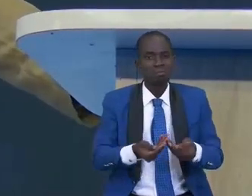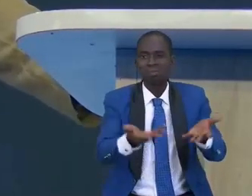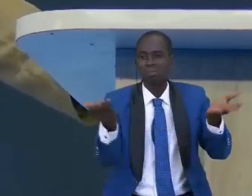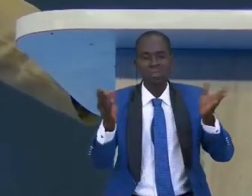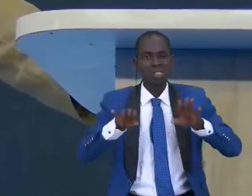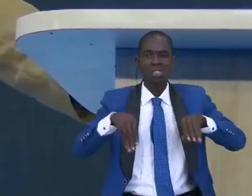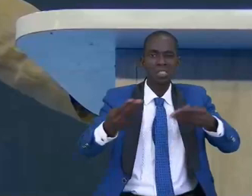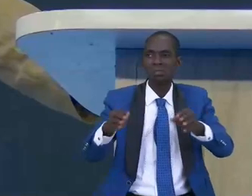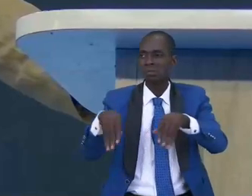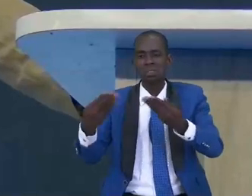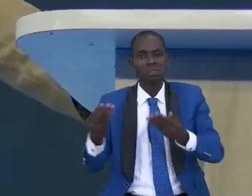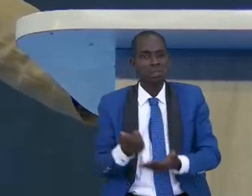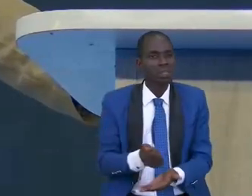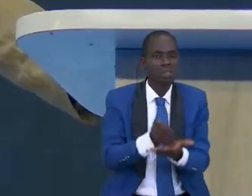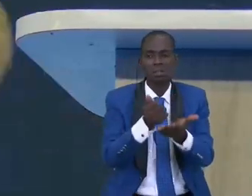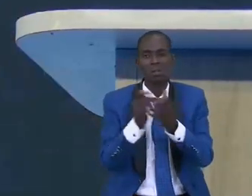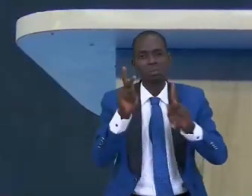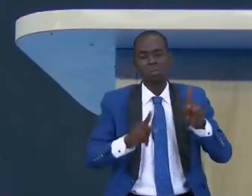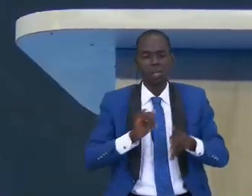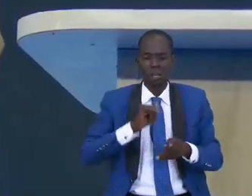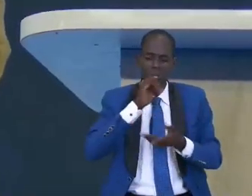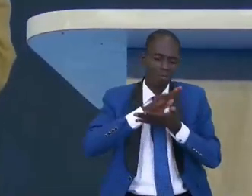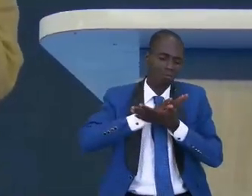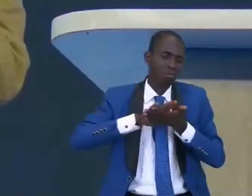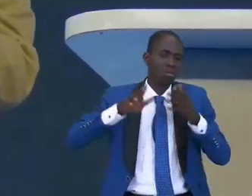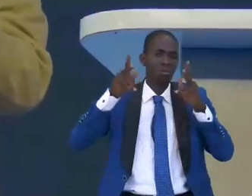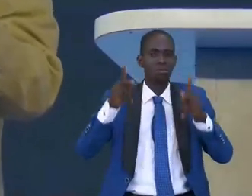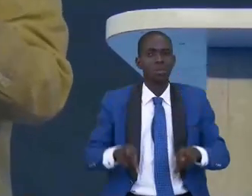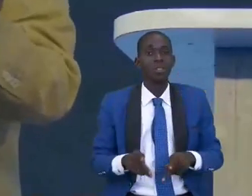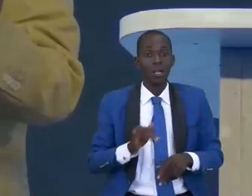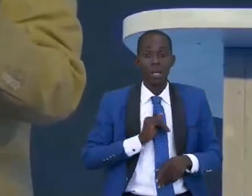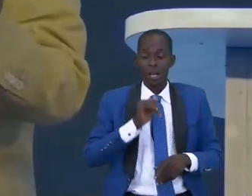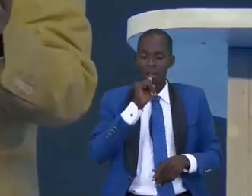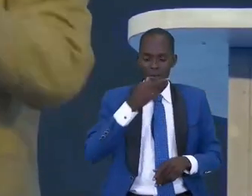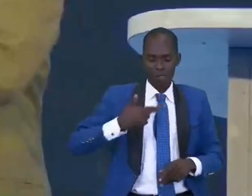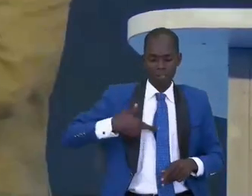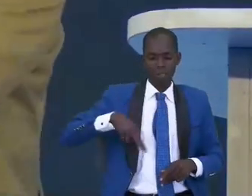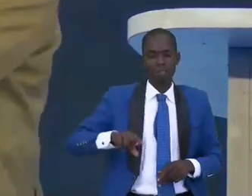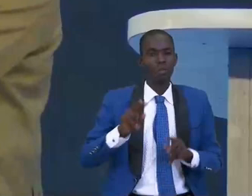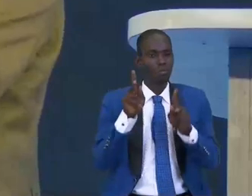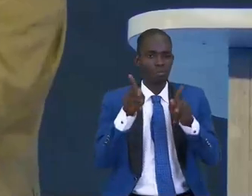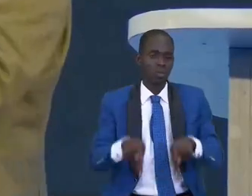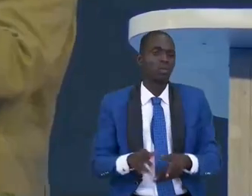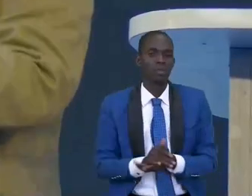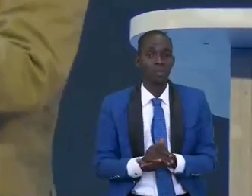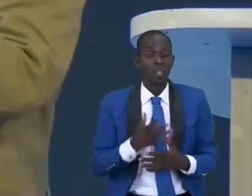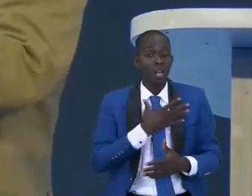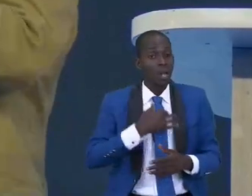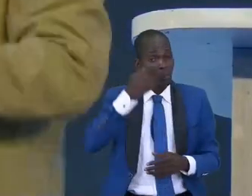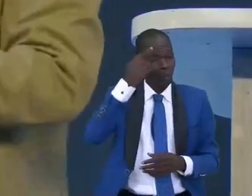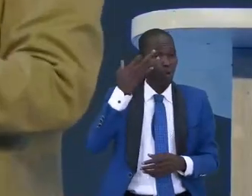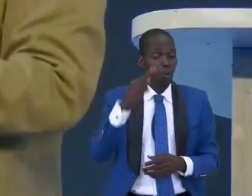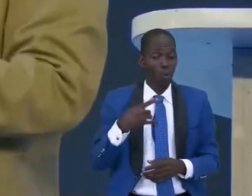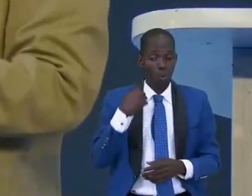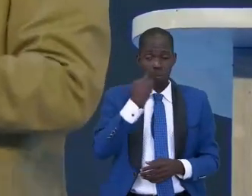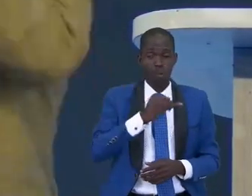généreuse, je suis un homme franc, je suis une personne religieuse. À cause de